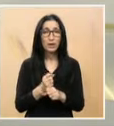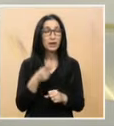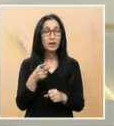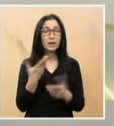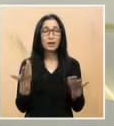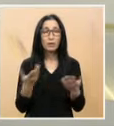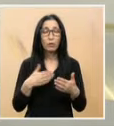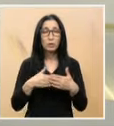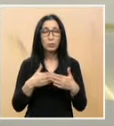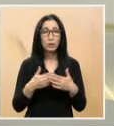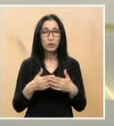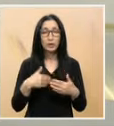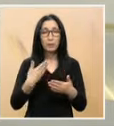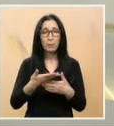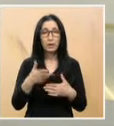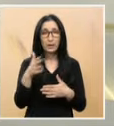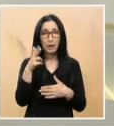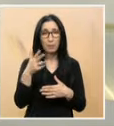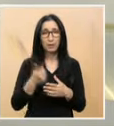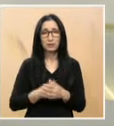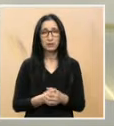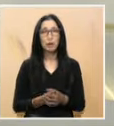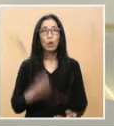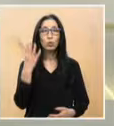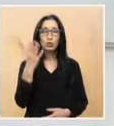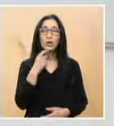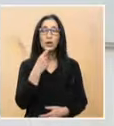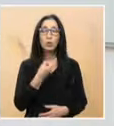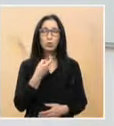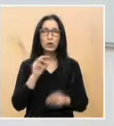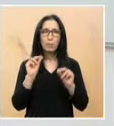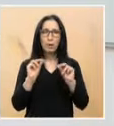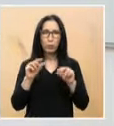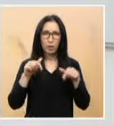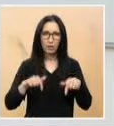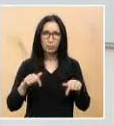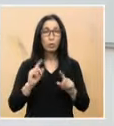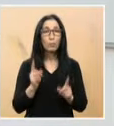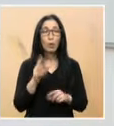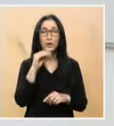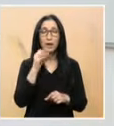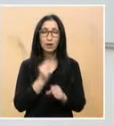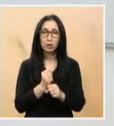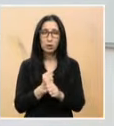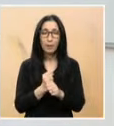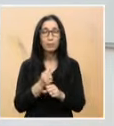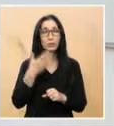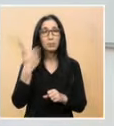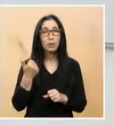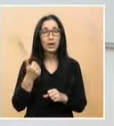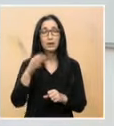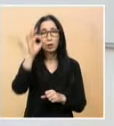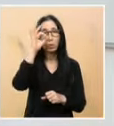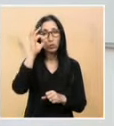сега да видим пък те какво споделиха пред камерата на Знание БГ. От 4 години преподавам тук и мога да кажа, че